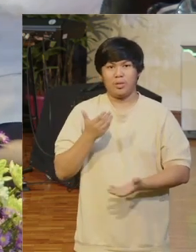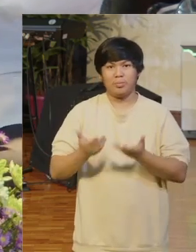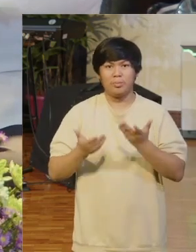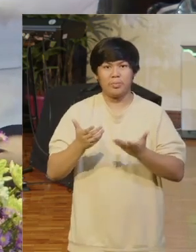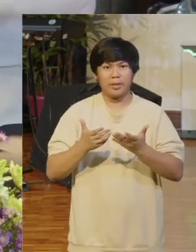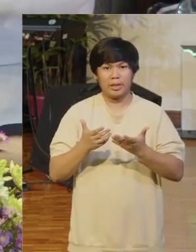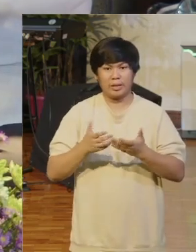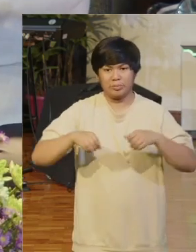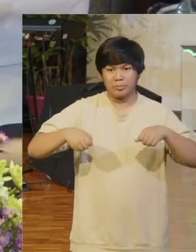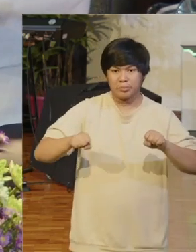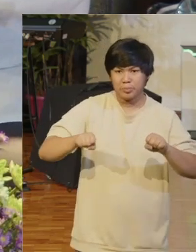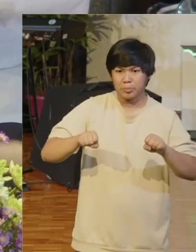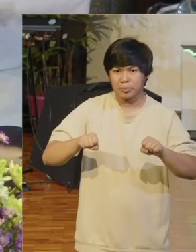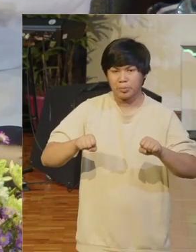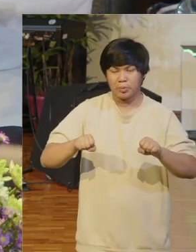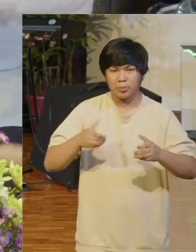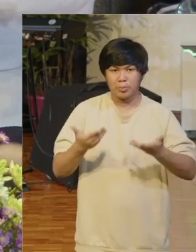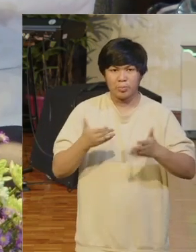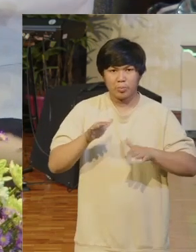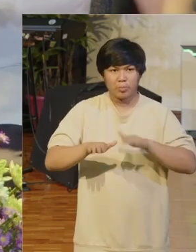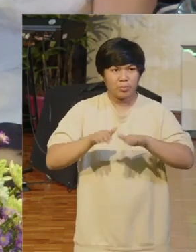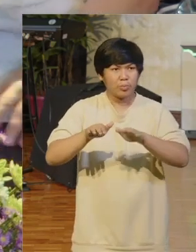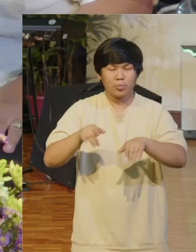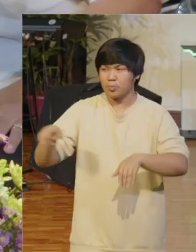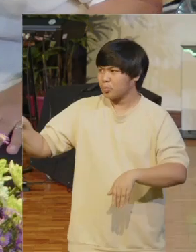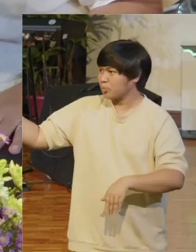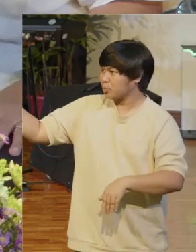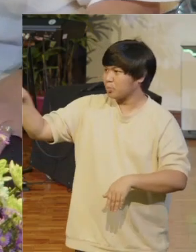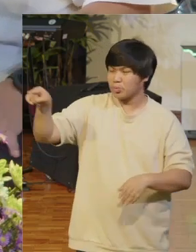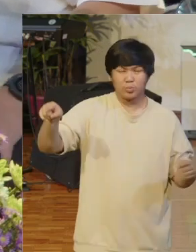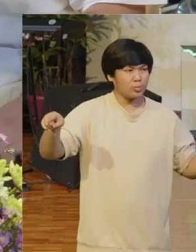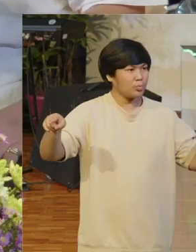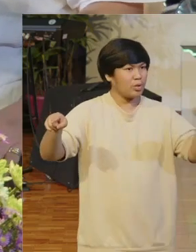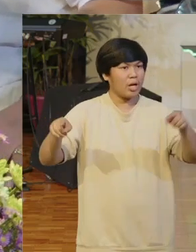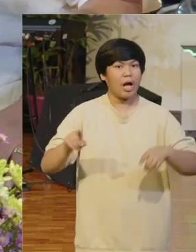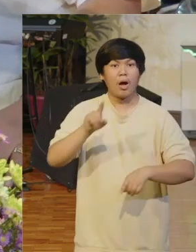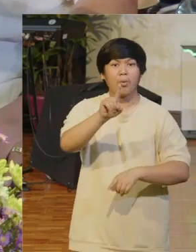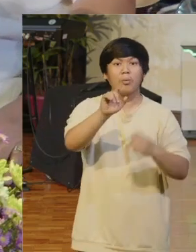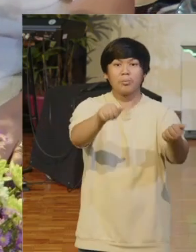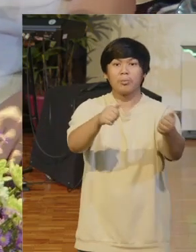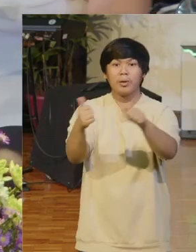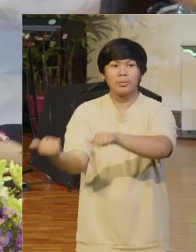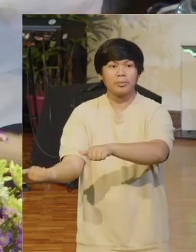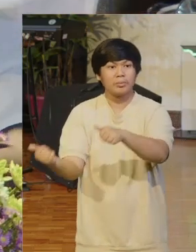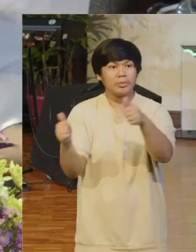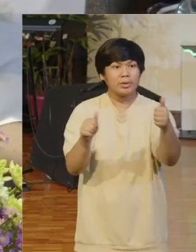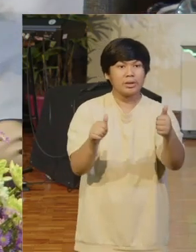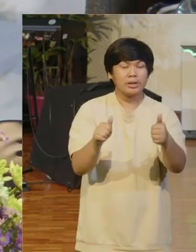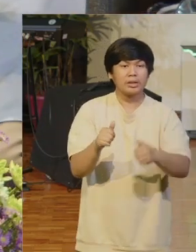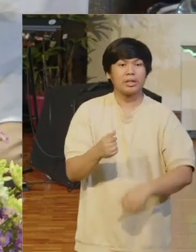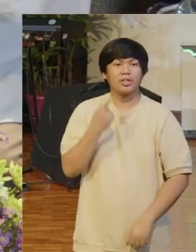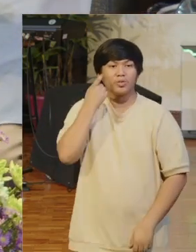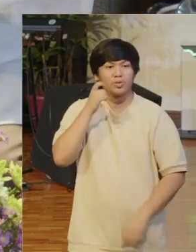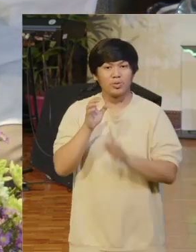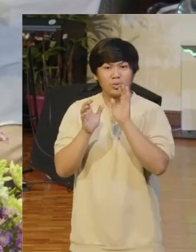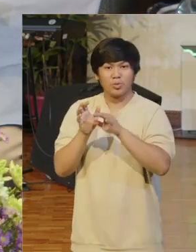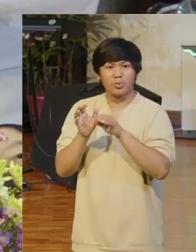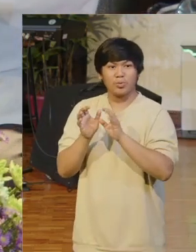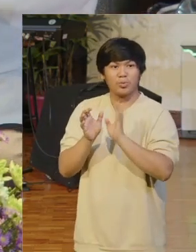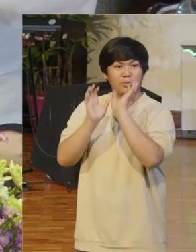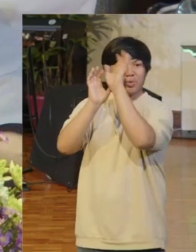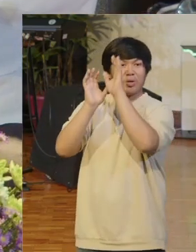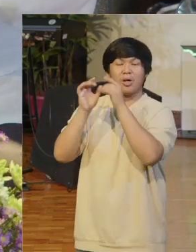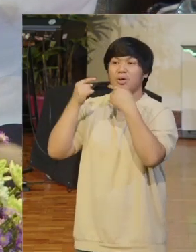sa kalye dito sa ating tagiliran. Hindi ba nga't merong isang binautismuhan na ang sabi niya, papunta lamang po ako ng